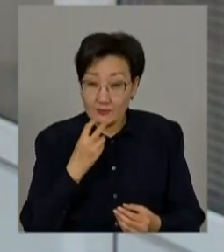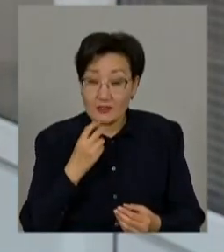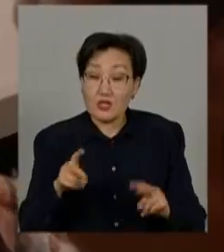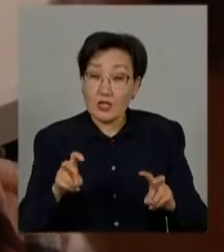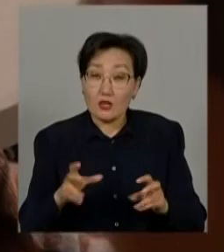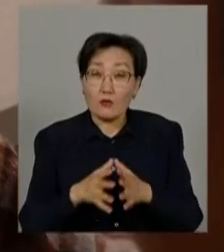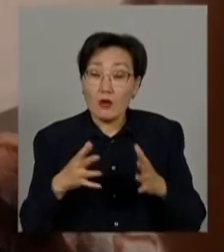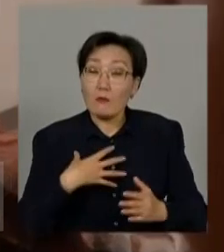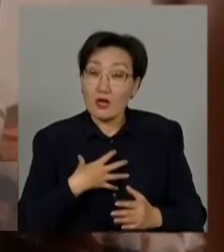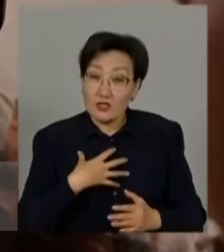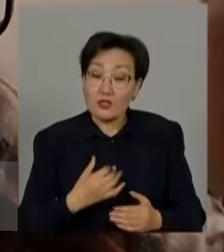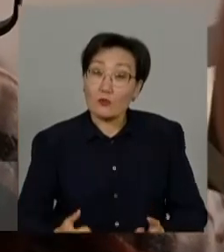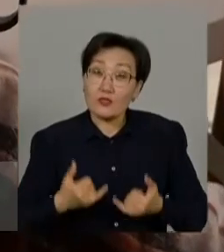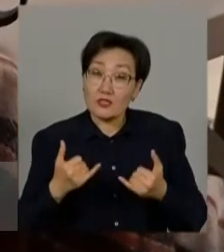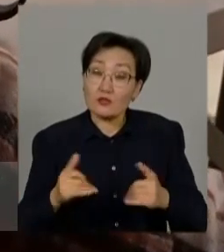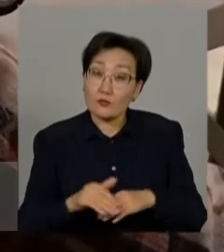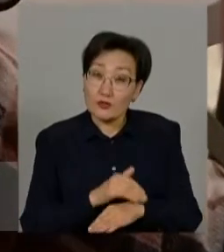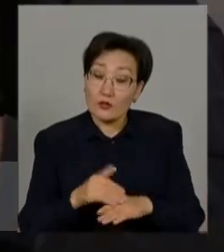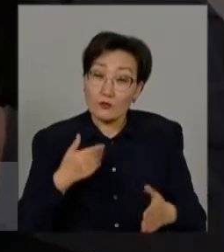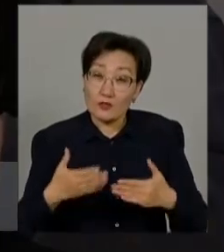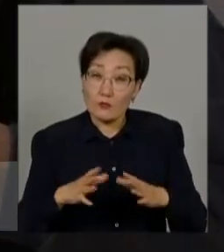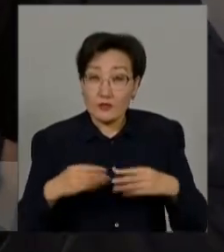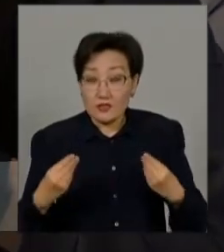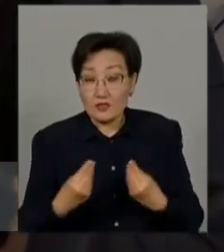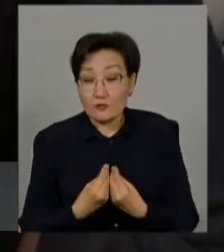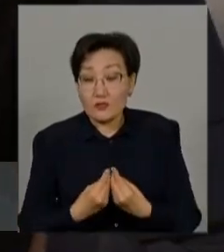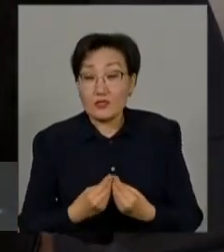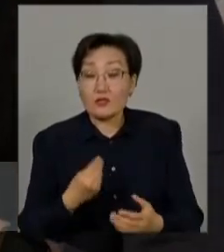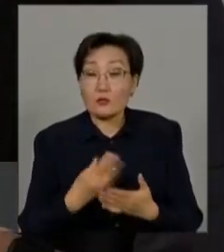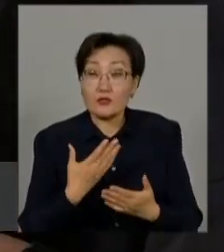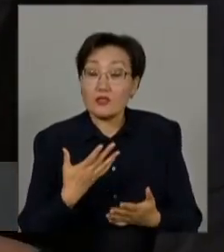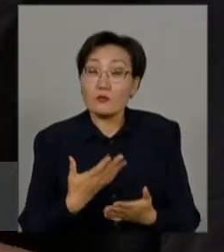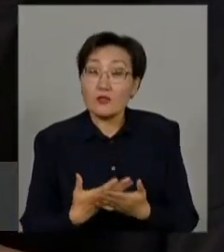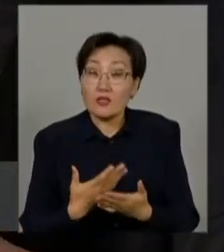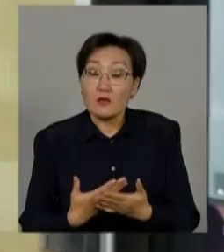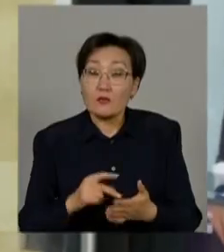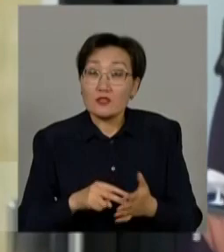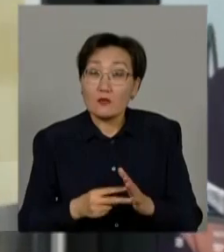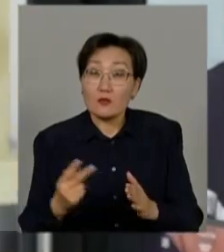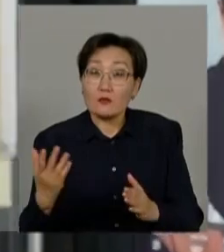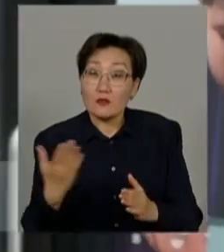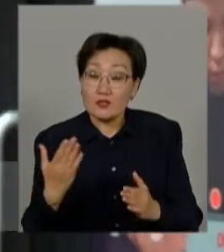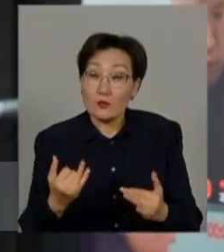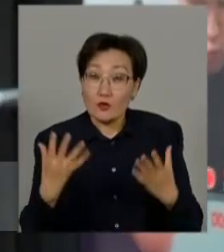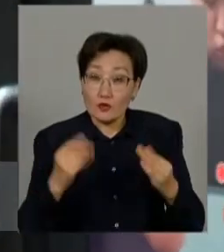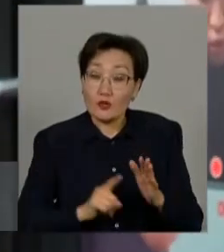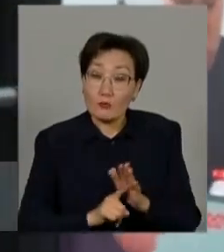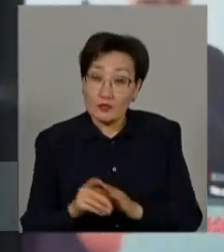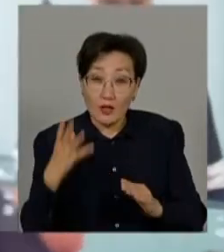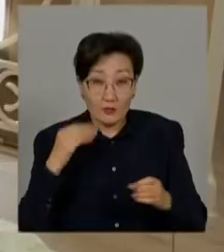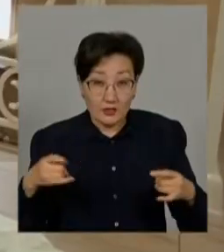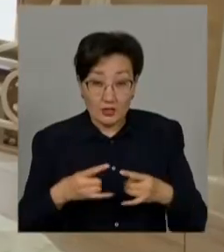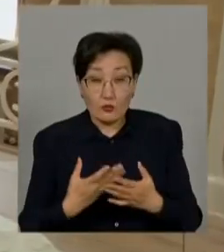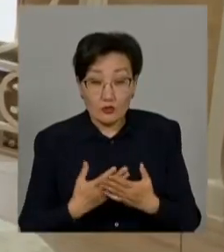тақырыбы үлкен. Сыйластық пен адамгершілік секілді отбасылық құндылықтарды насихаттауды көздеген сериал бүгіннен бастап Алматы телеарнасынан